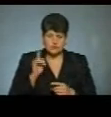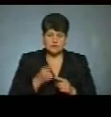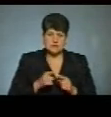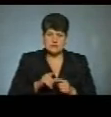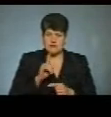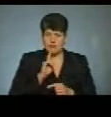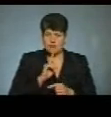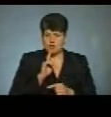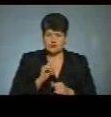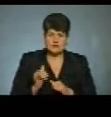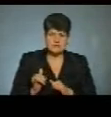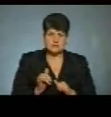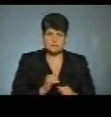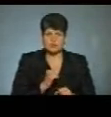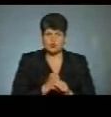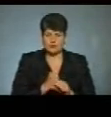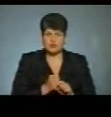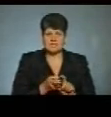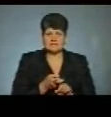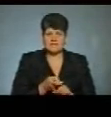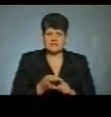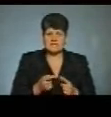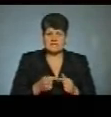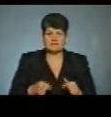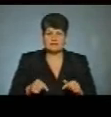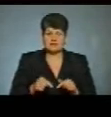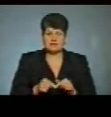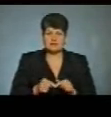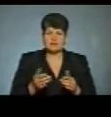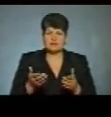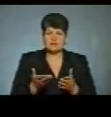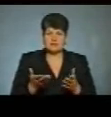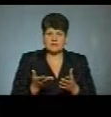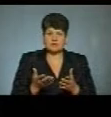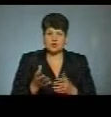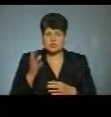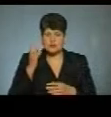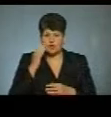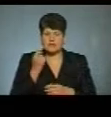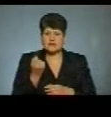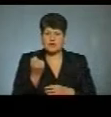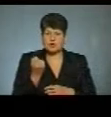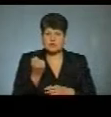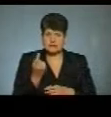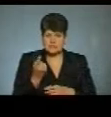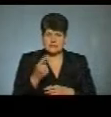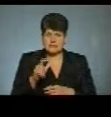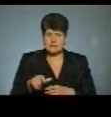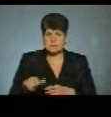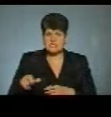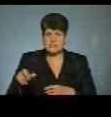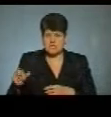що забезпечує роботу інфекційне відділення, яке воно розраховане на 11